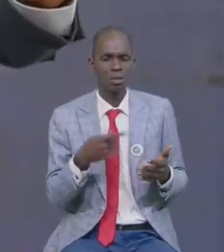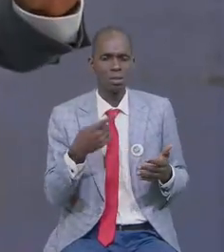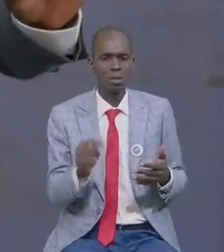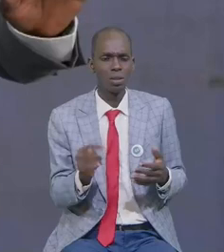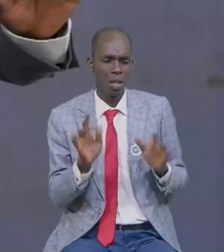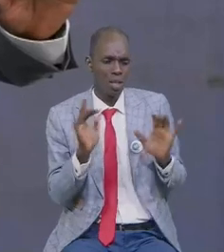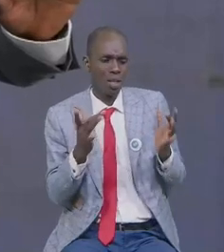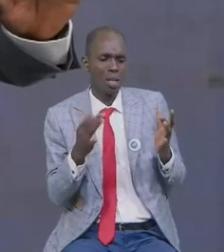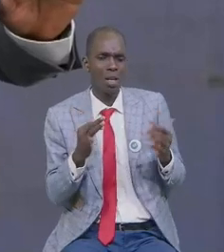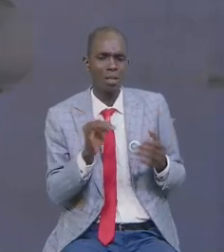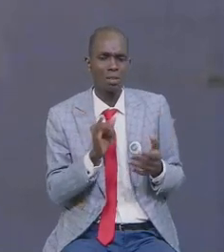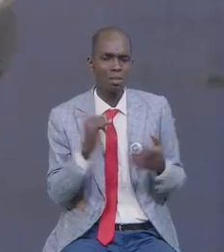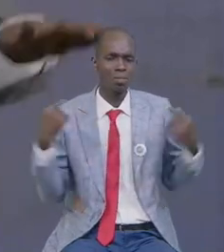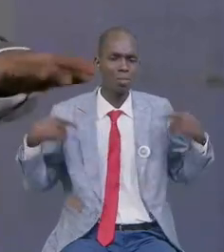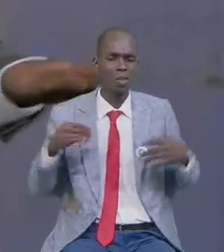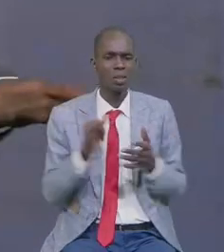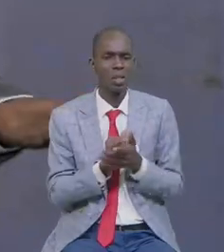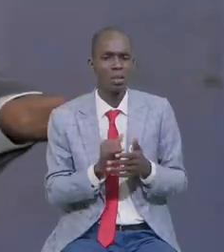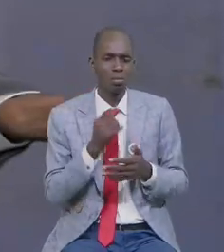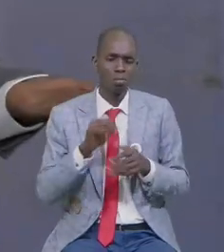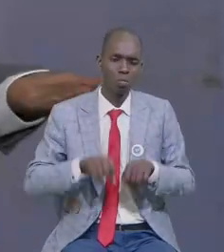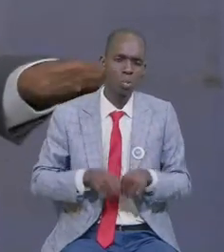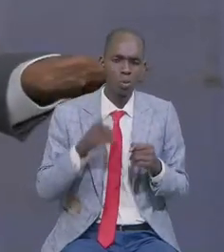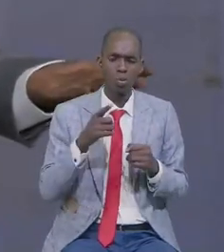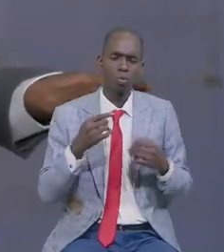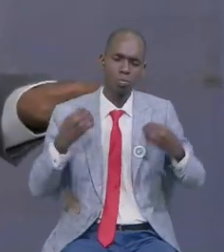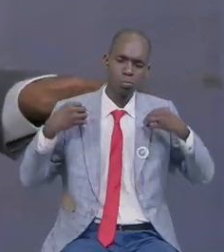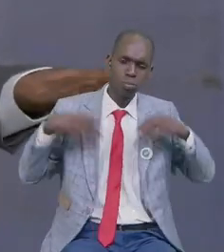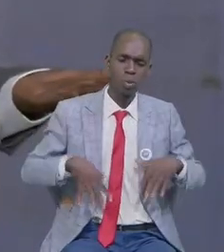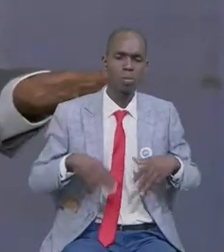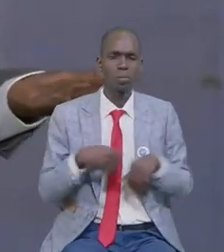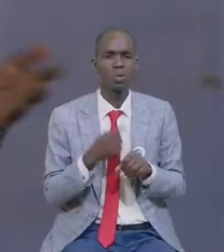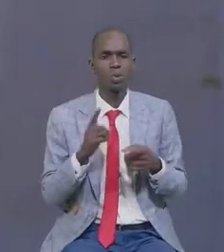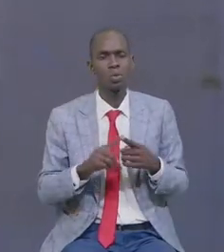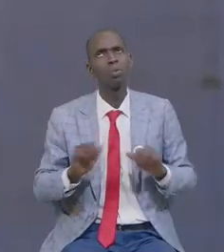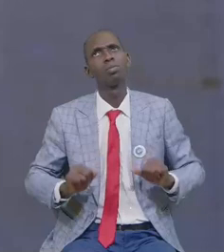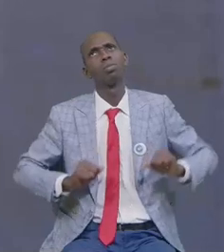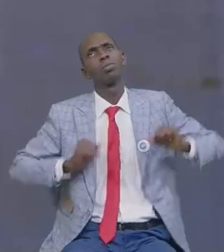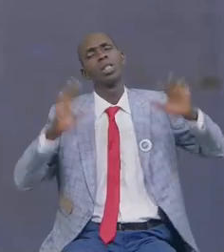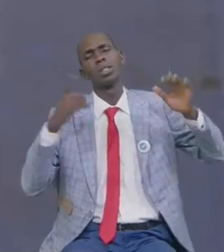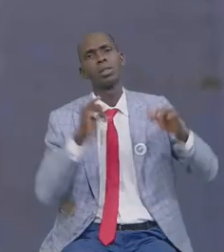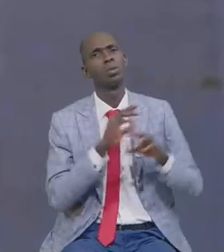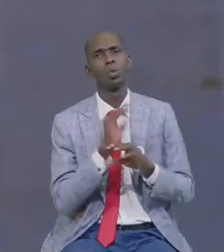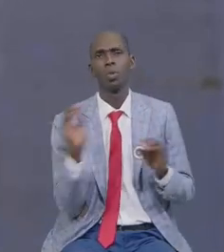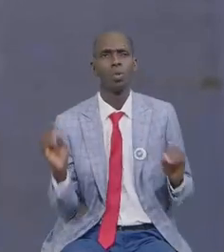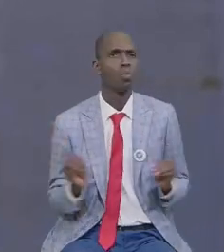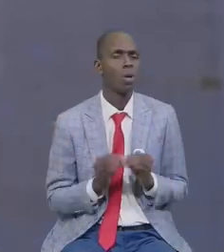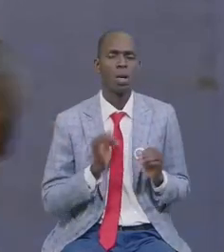qui annulent ta consécration, qui t'amènent à dire, ce n'est pas possible, je ne peux plus